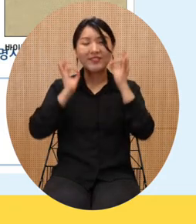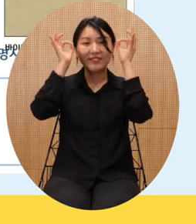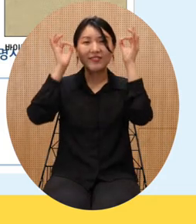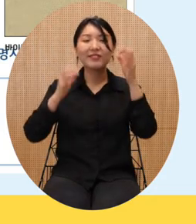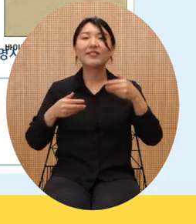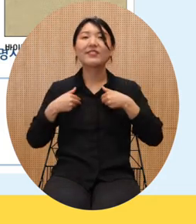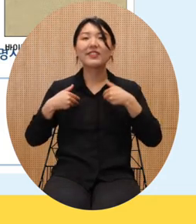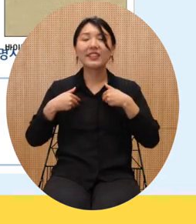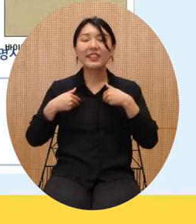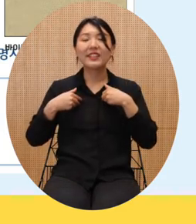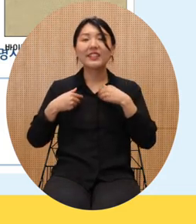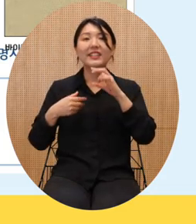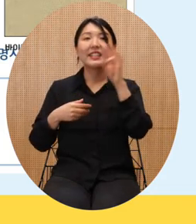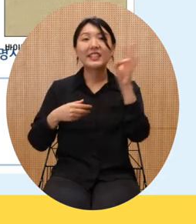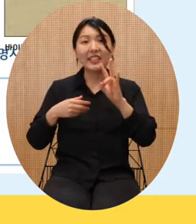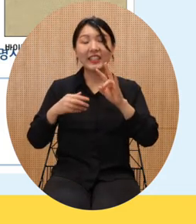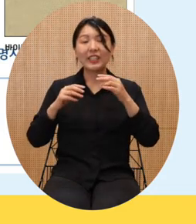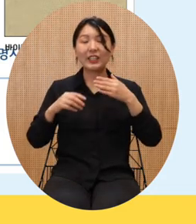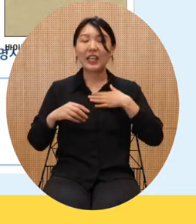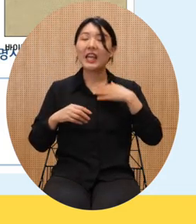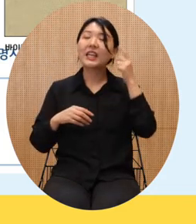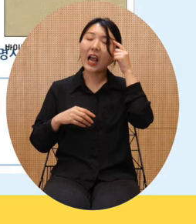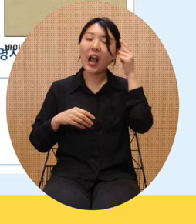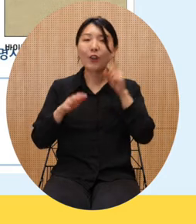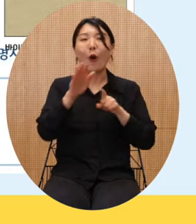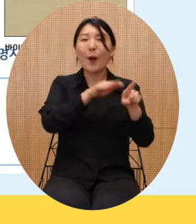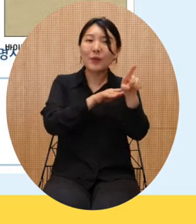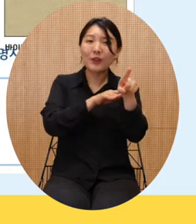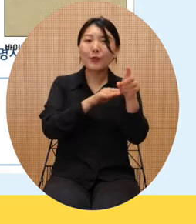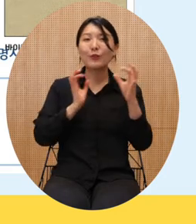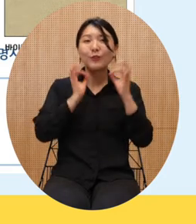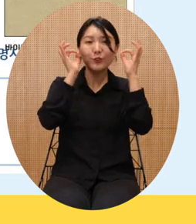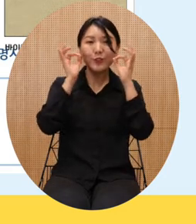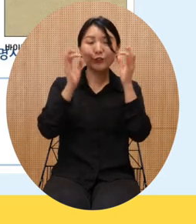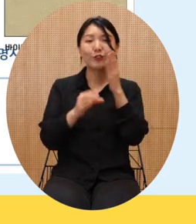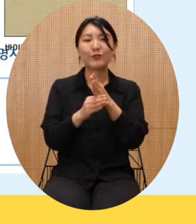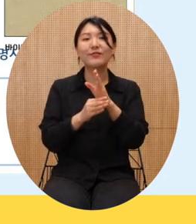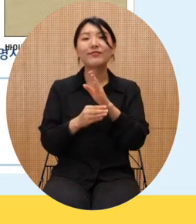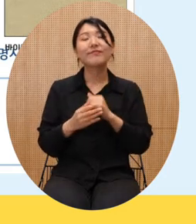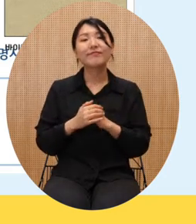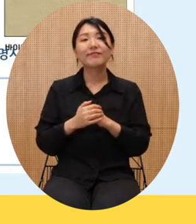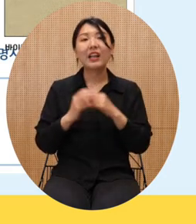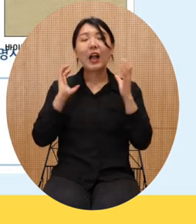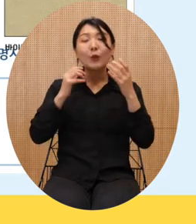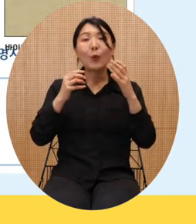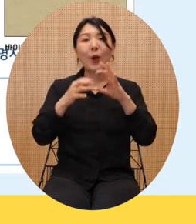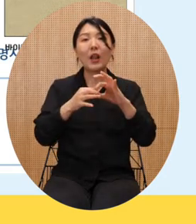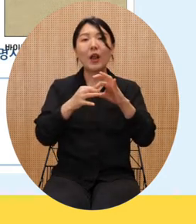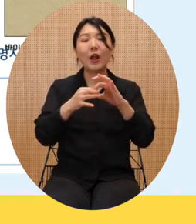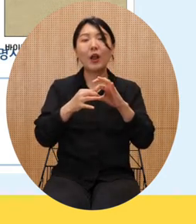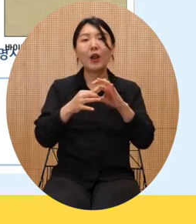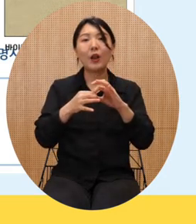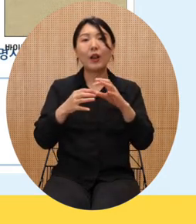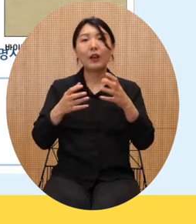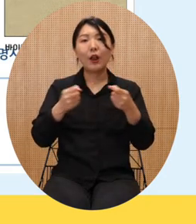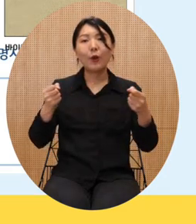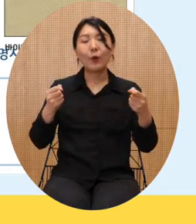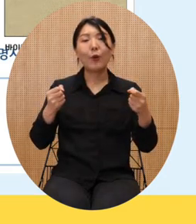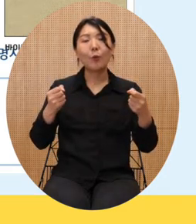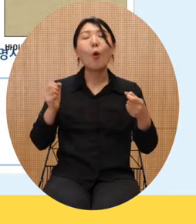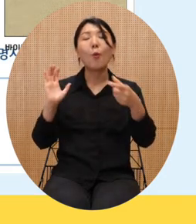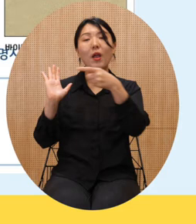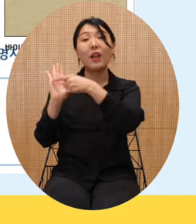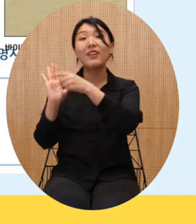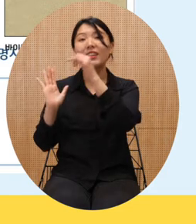건데, 든 시흥이 그 맨 앞에 있다고 판단하고 있습니다. 이 아동에 관해서